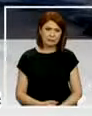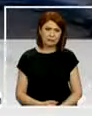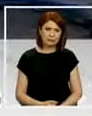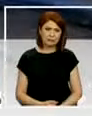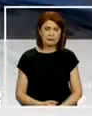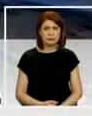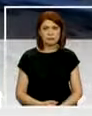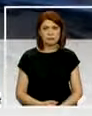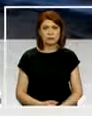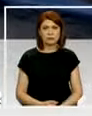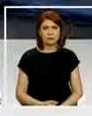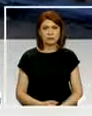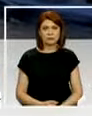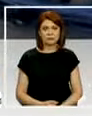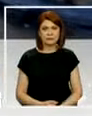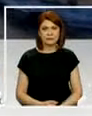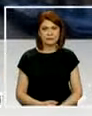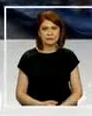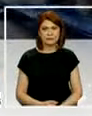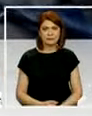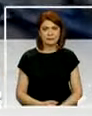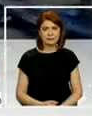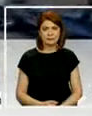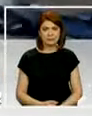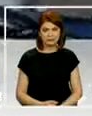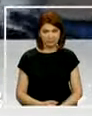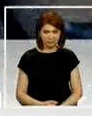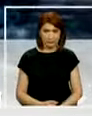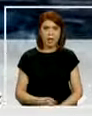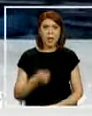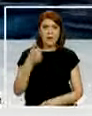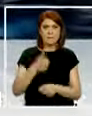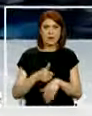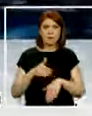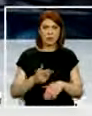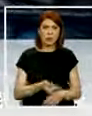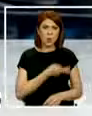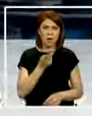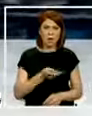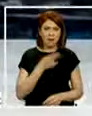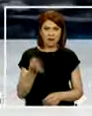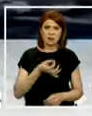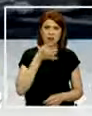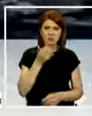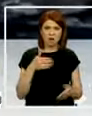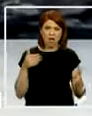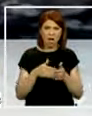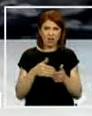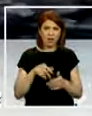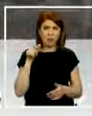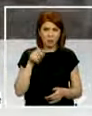the intensifying fighting that we have seen. Premierul britanic Boris Johnson a declarat că atacul de la